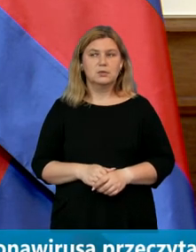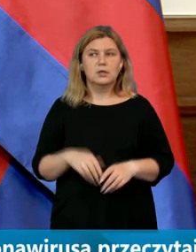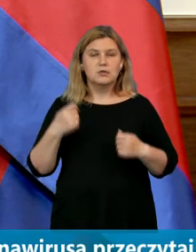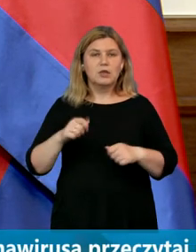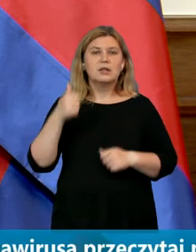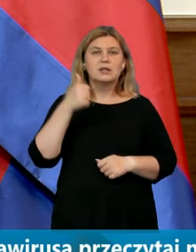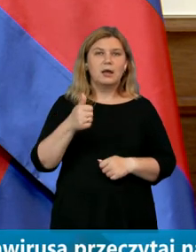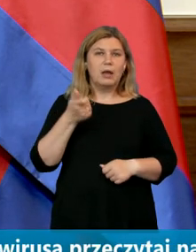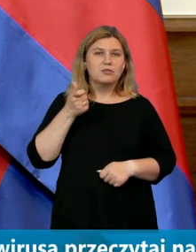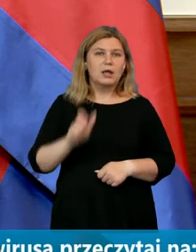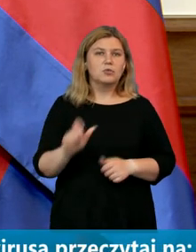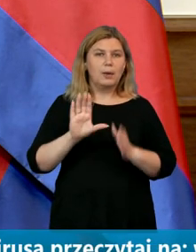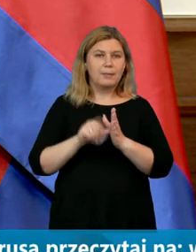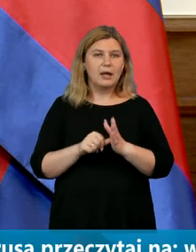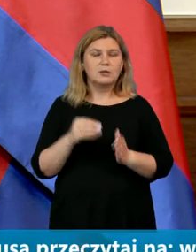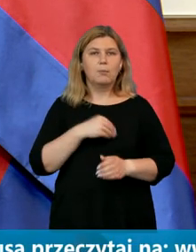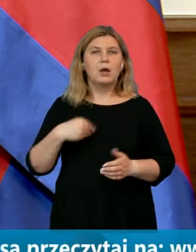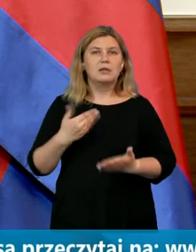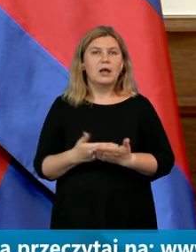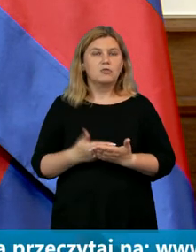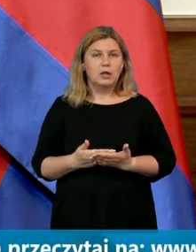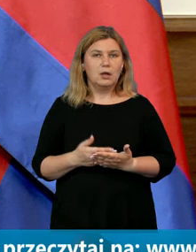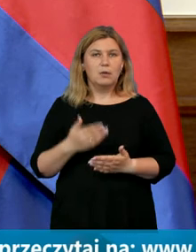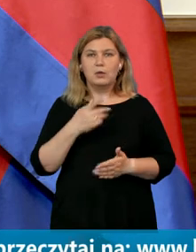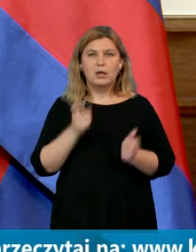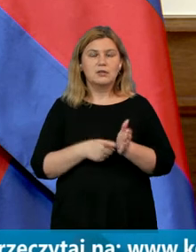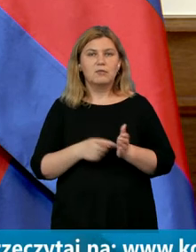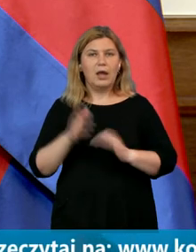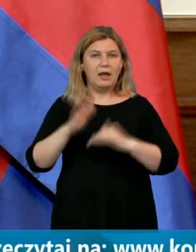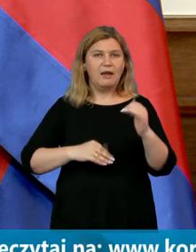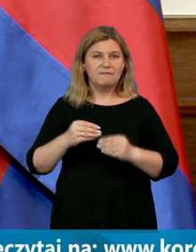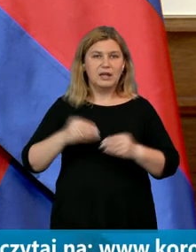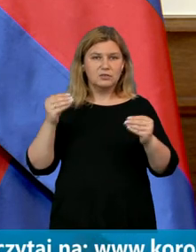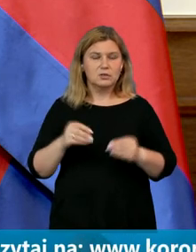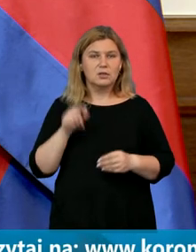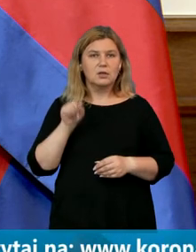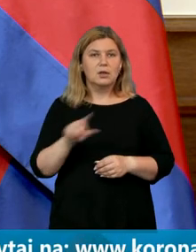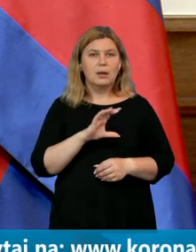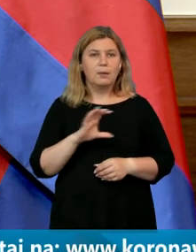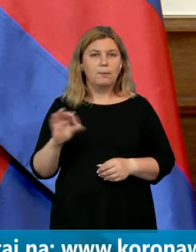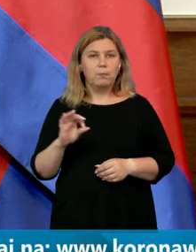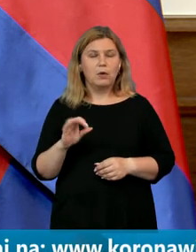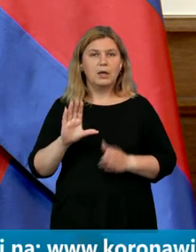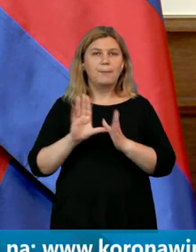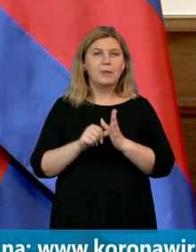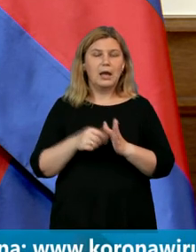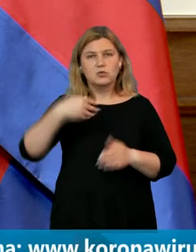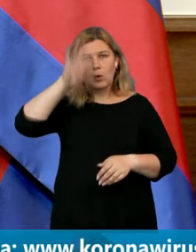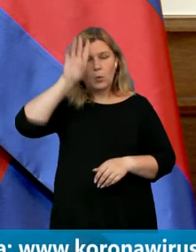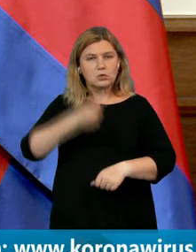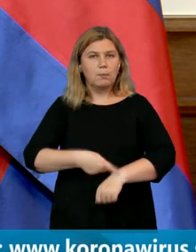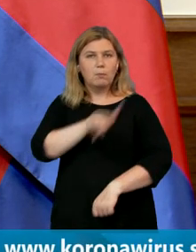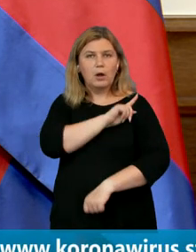najbardziej zadłużonych miast w Polsce. W jaki sposób to się stało? Bardzo proszę mnie wymawiać, że to są inwestycje, ponieważ takie jak miasta jak Łódź czy Poznań